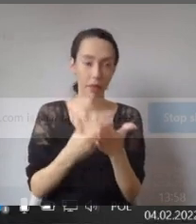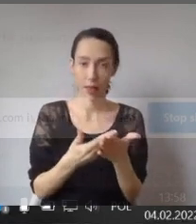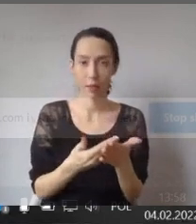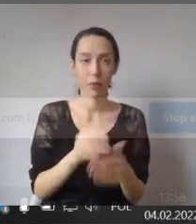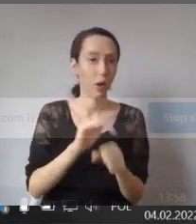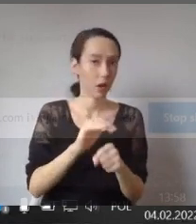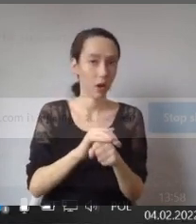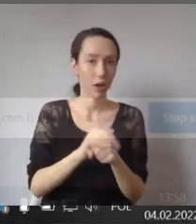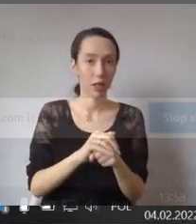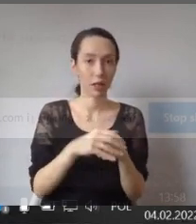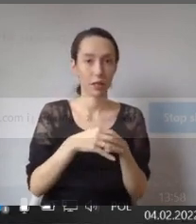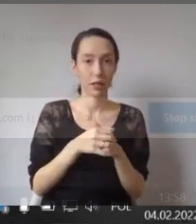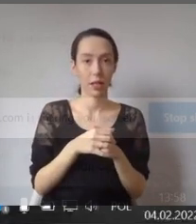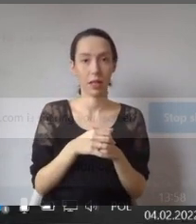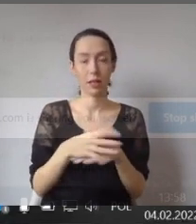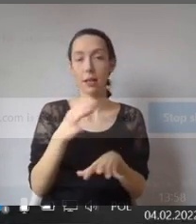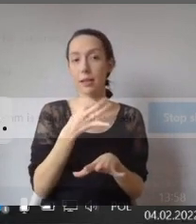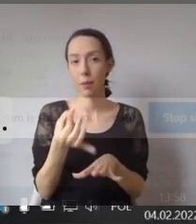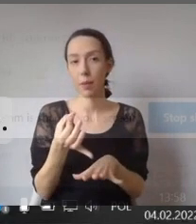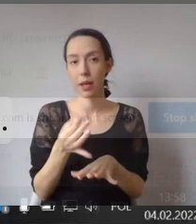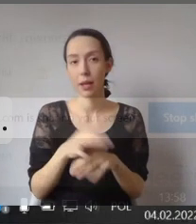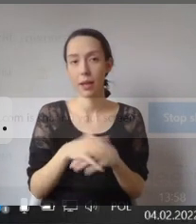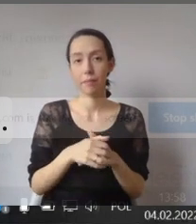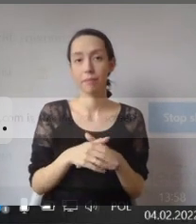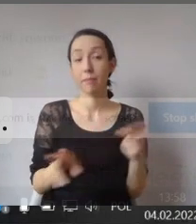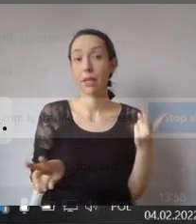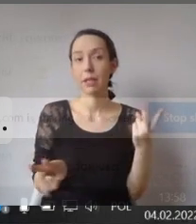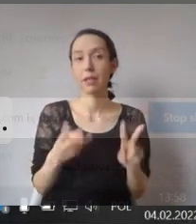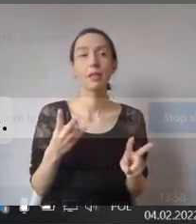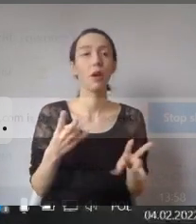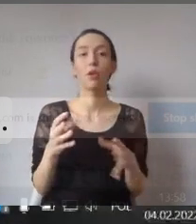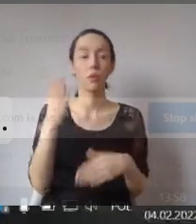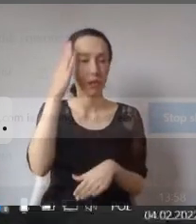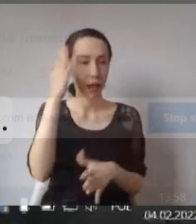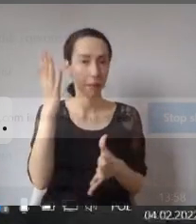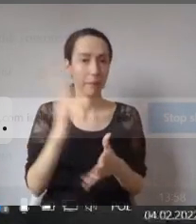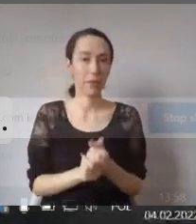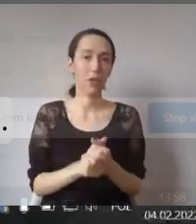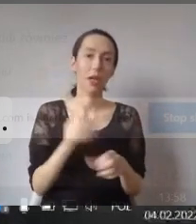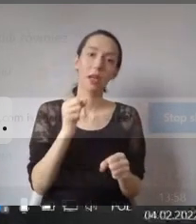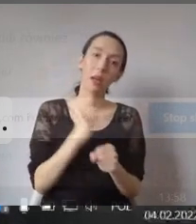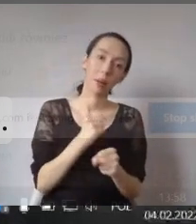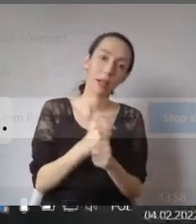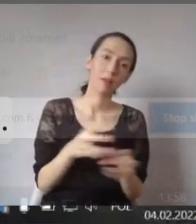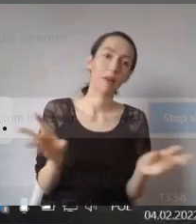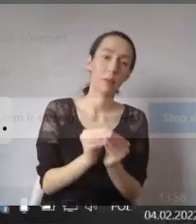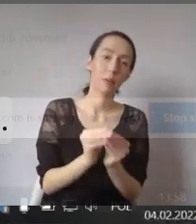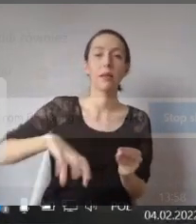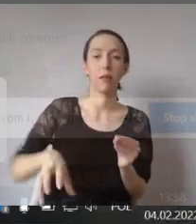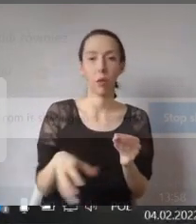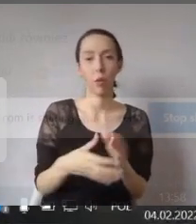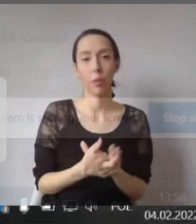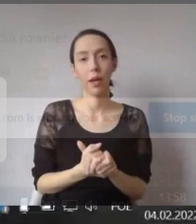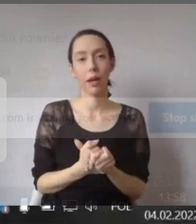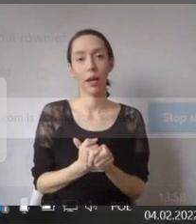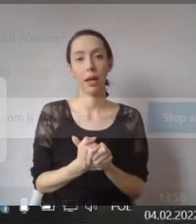System zapyta mnie, skąd ją znam, więc mogę wpisać, że pracowałyśmy w tej samej grupie.